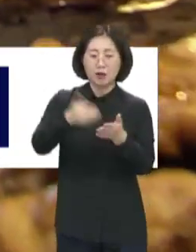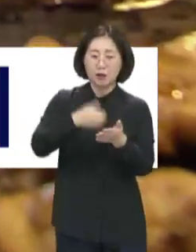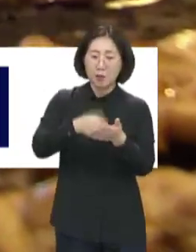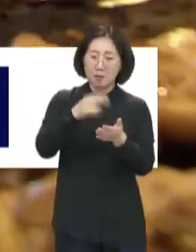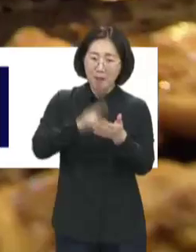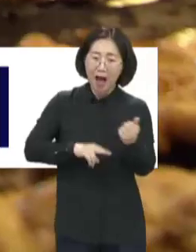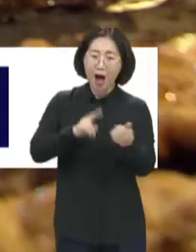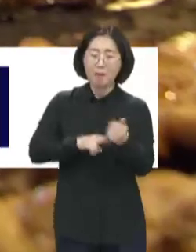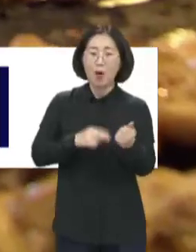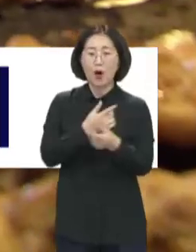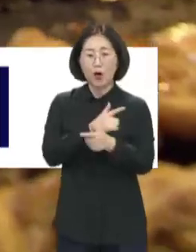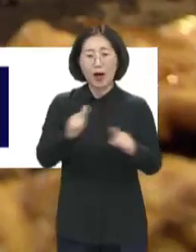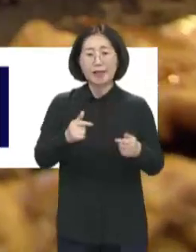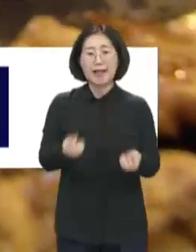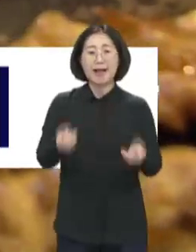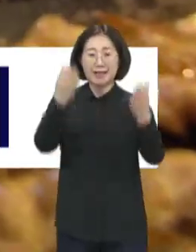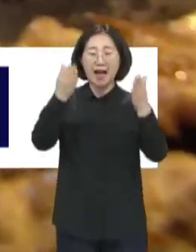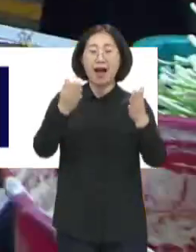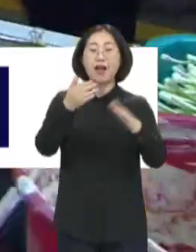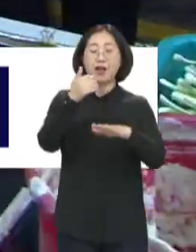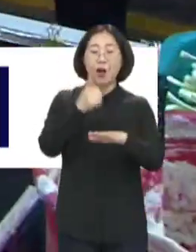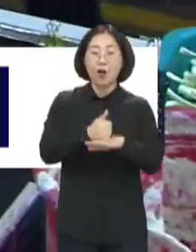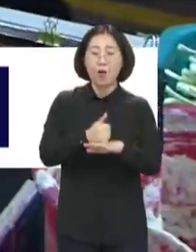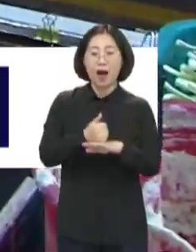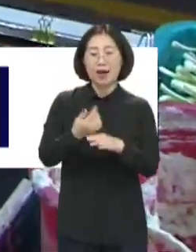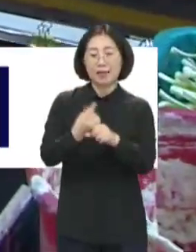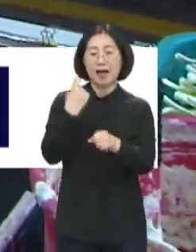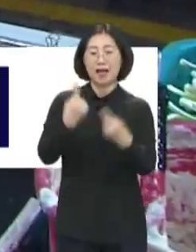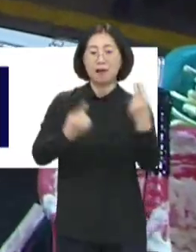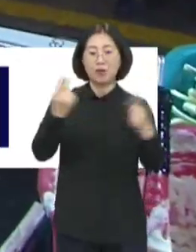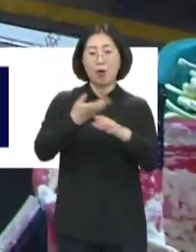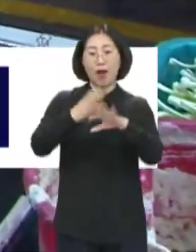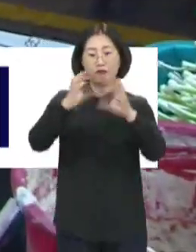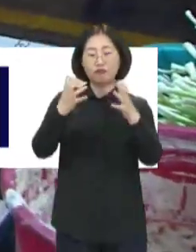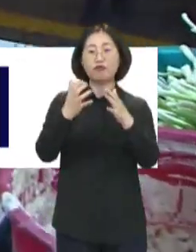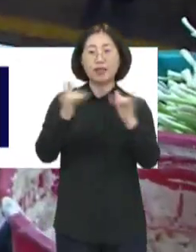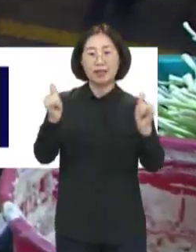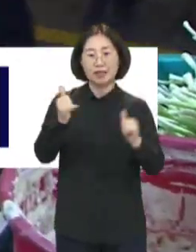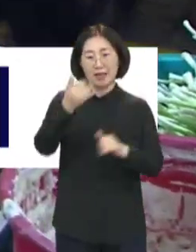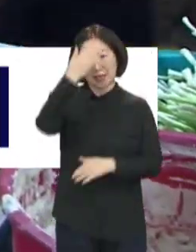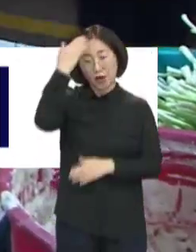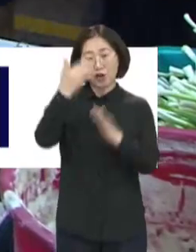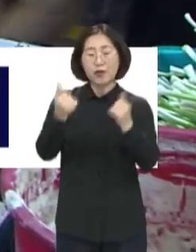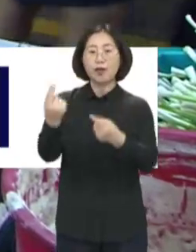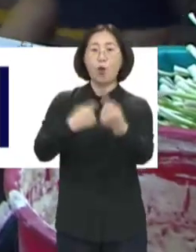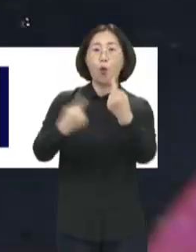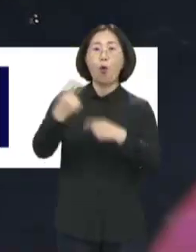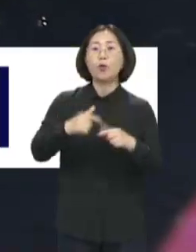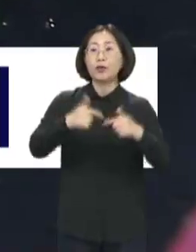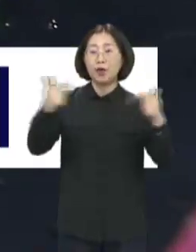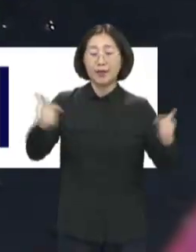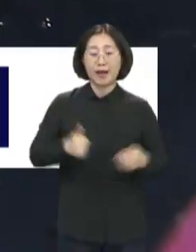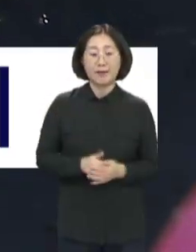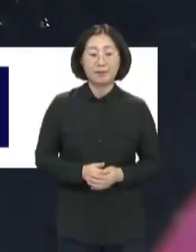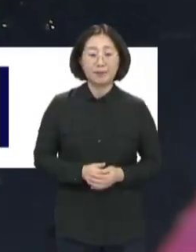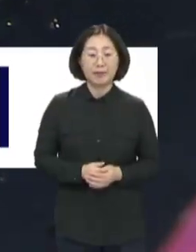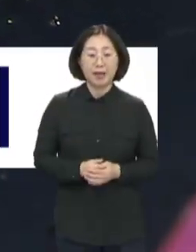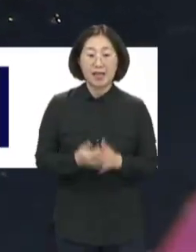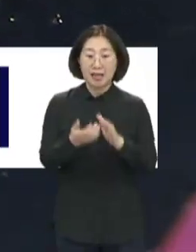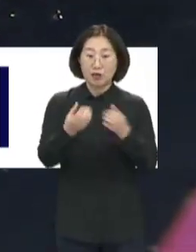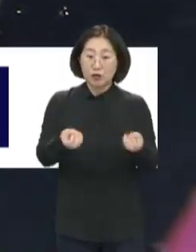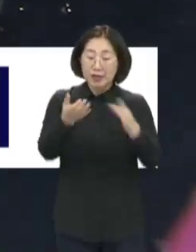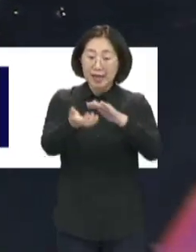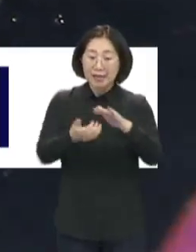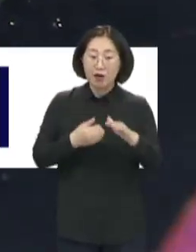결과 지난해보다 젊은 층과 외국인 방문객이 크게 늘었다고 설명했습니다. 구는 축제를 앞두고